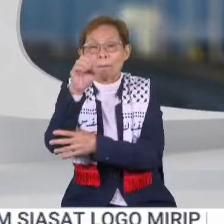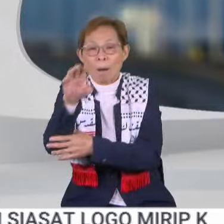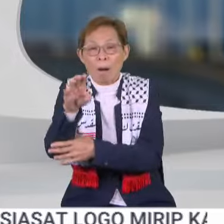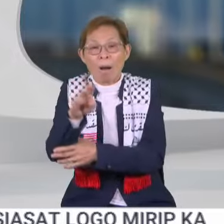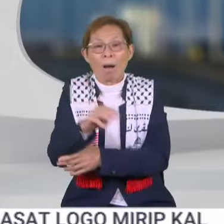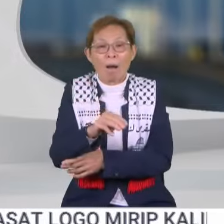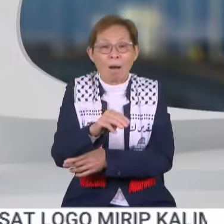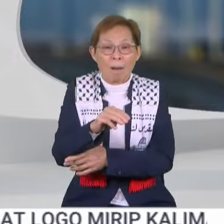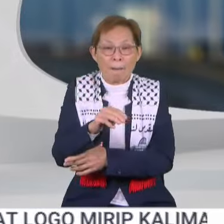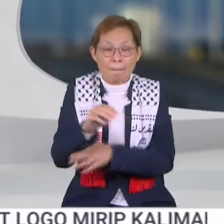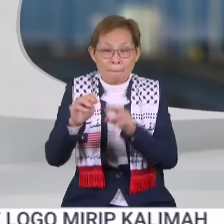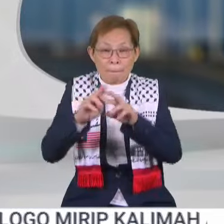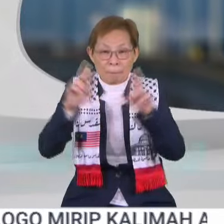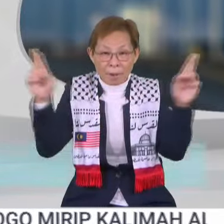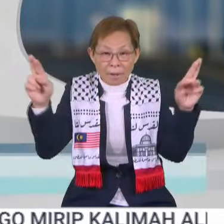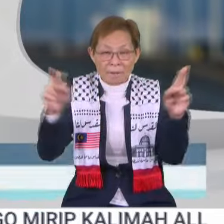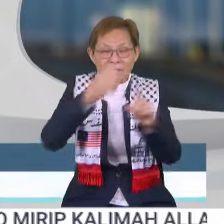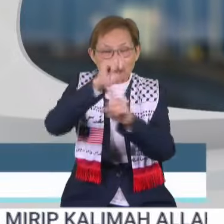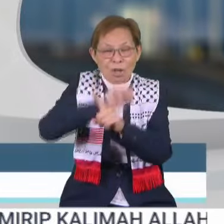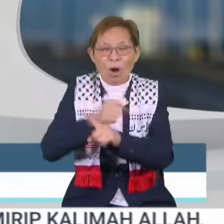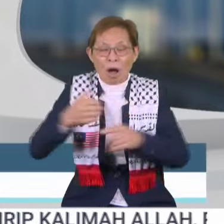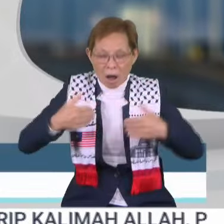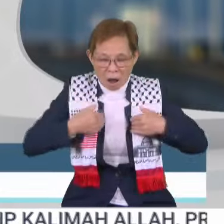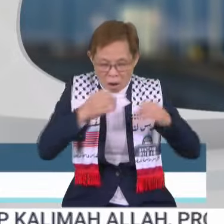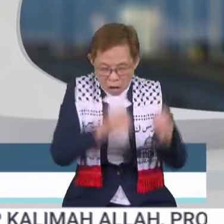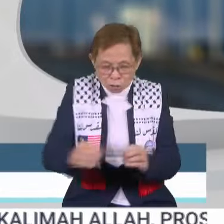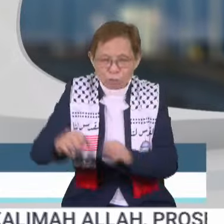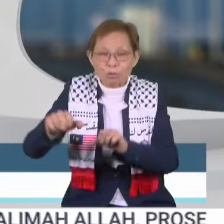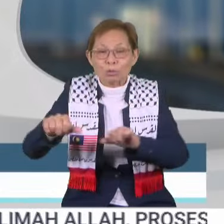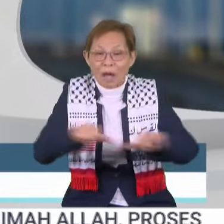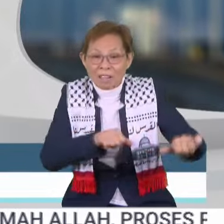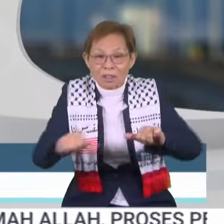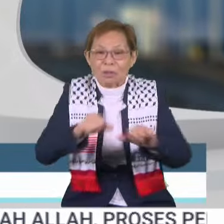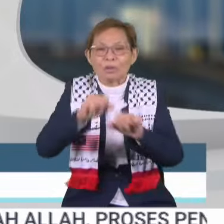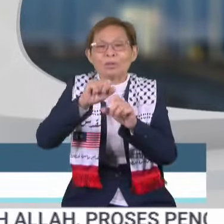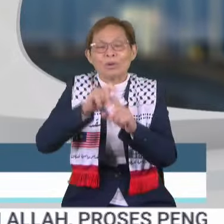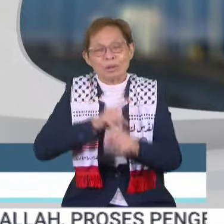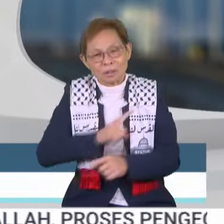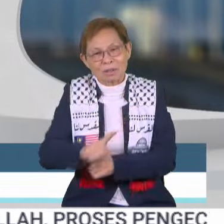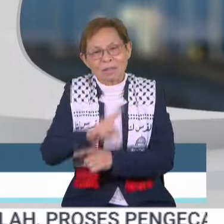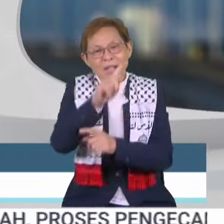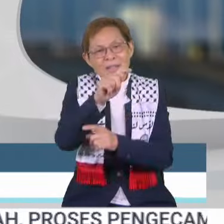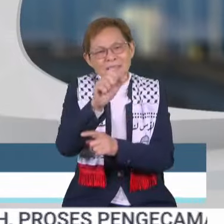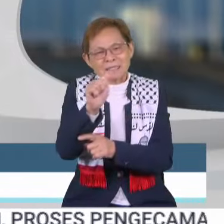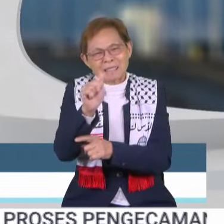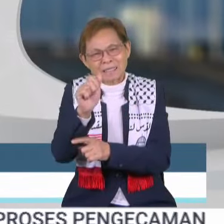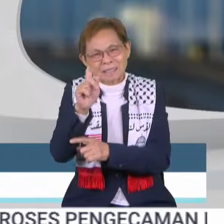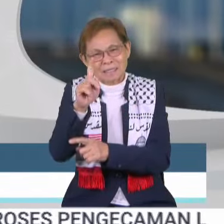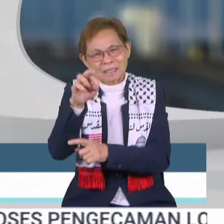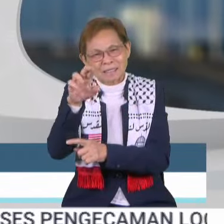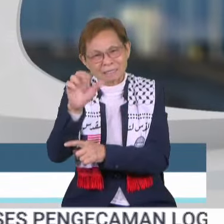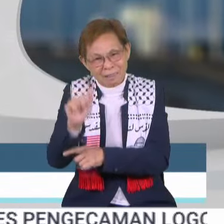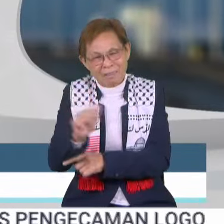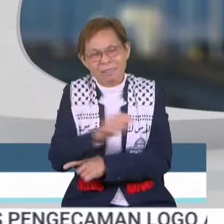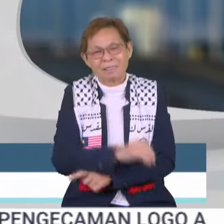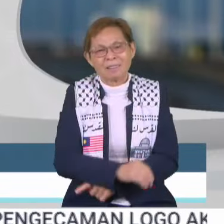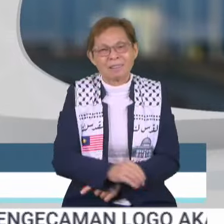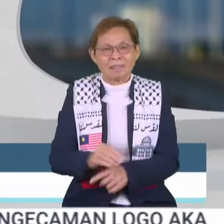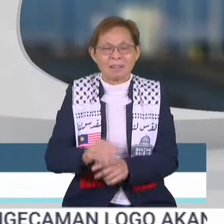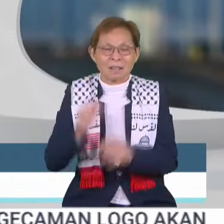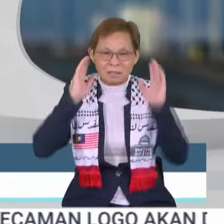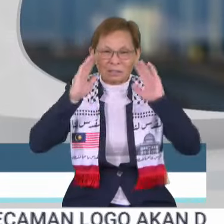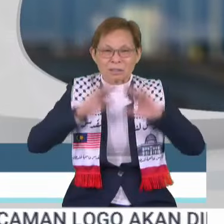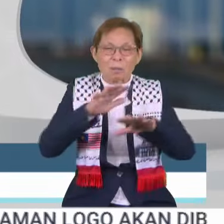Raya Syawal yang menganjurkan aktiviti berbentuk Islamik seperti tazkirah agama harian, tarawih berjemaah,